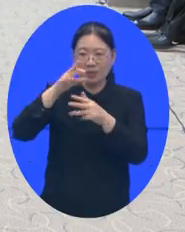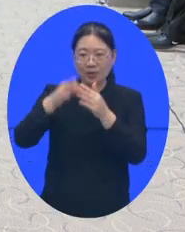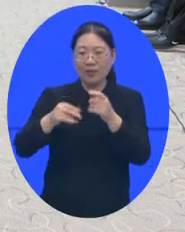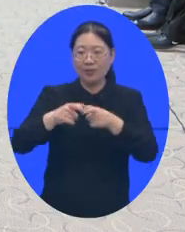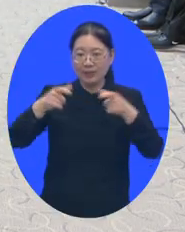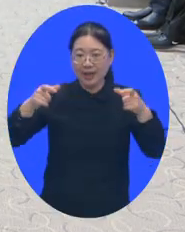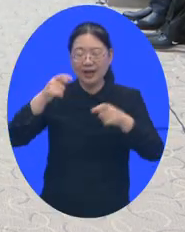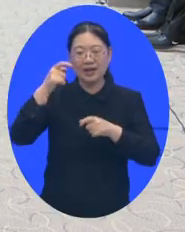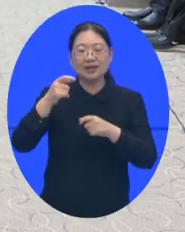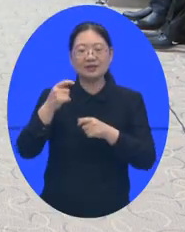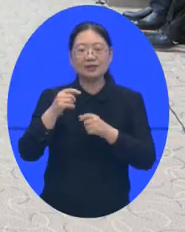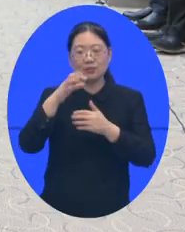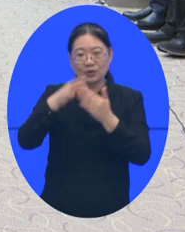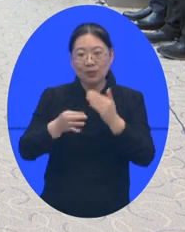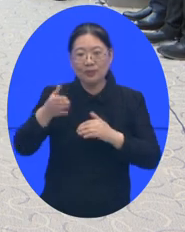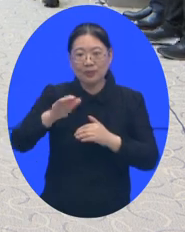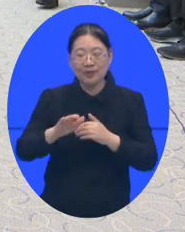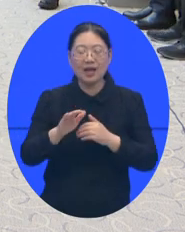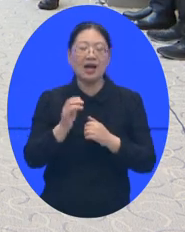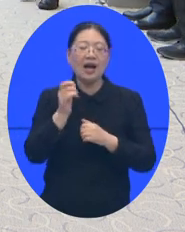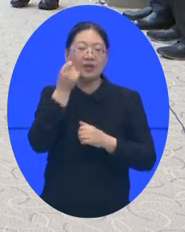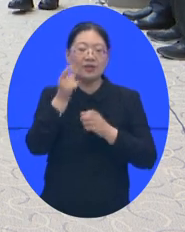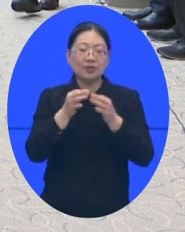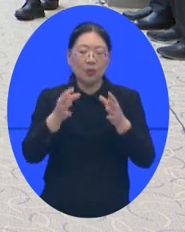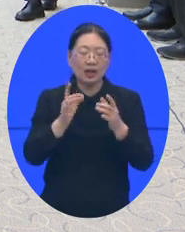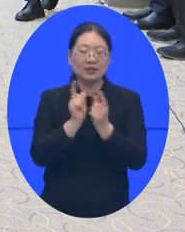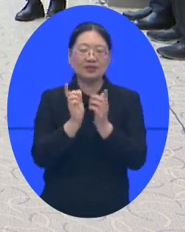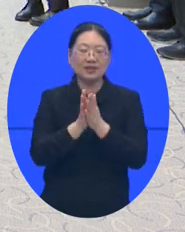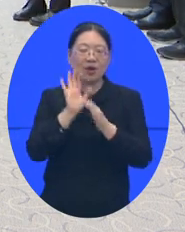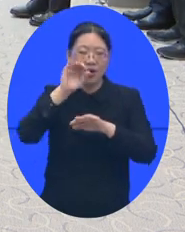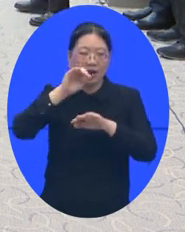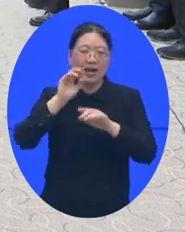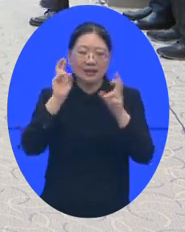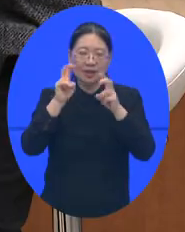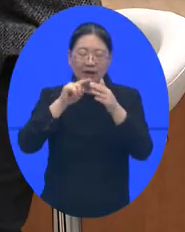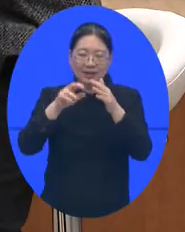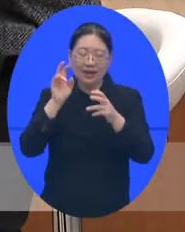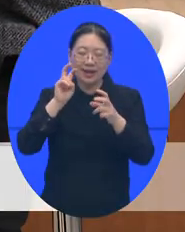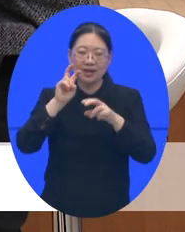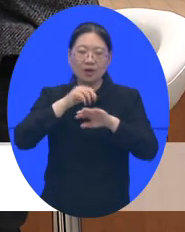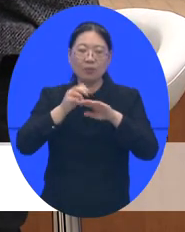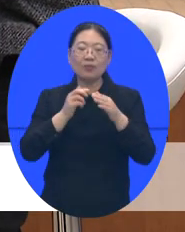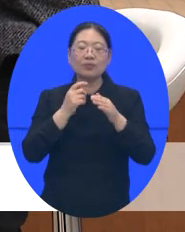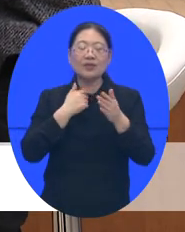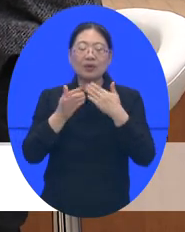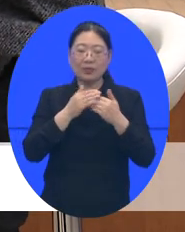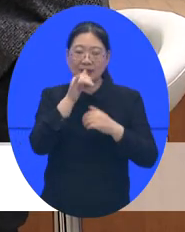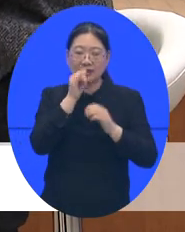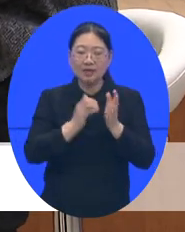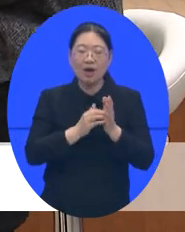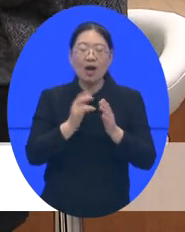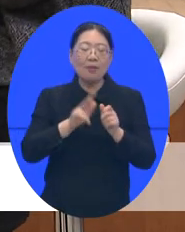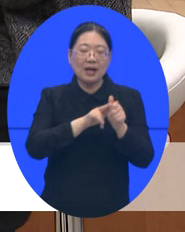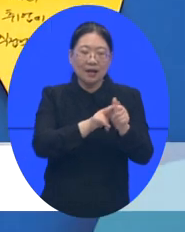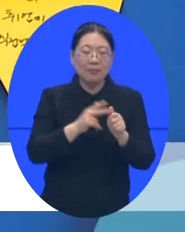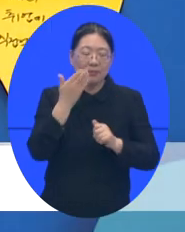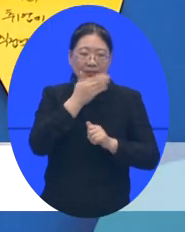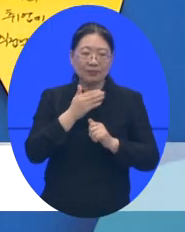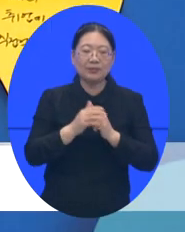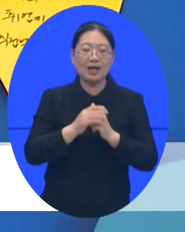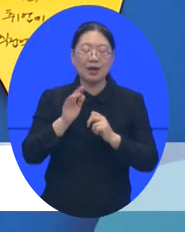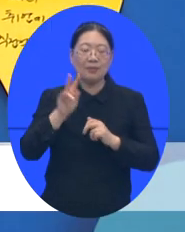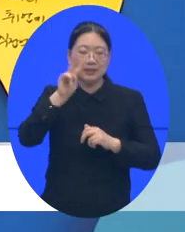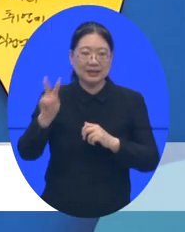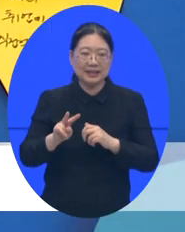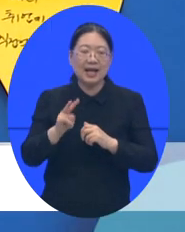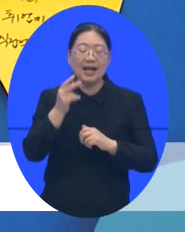확대한 개념인데요 해외 현재 기업에서 한 달간 일자리 체험을 하는 겁니다 말레이시아와 필리핀 베트남 대만